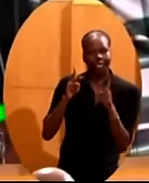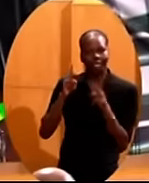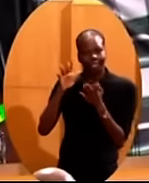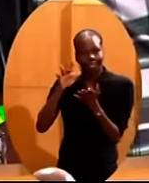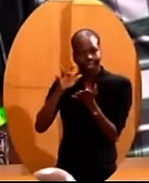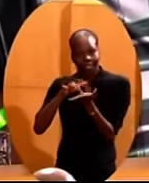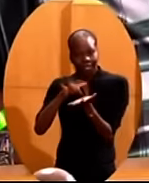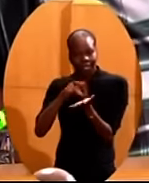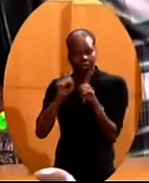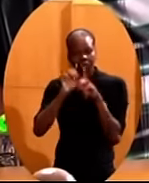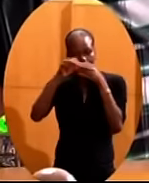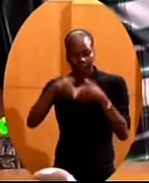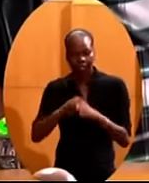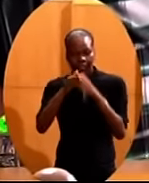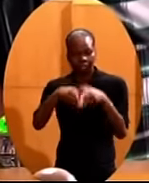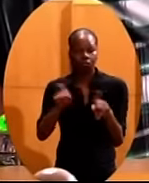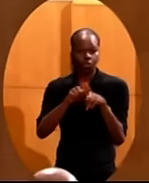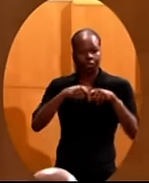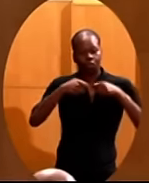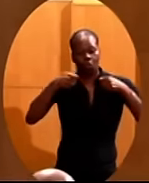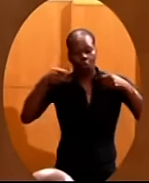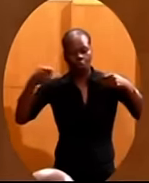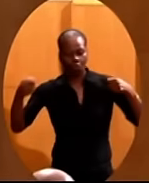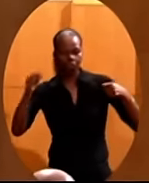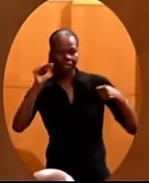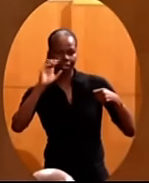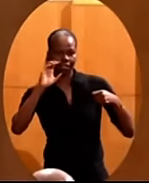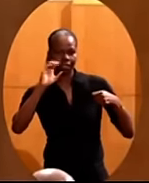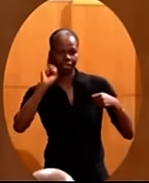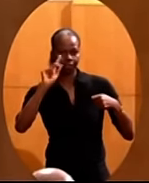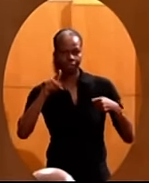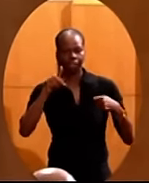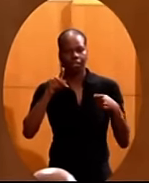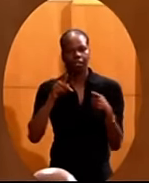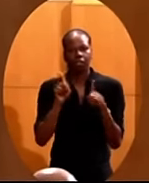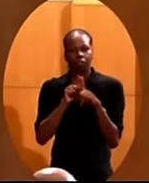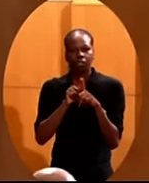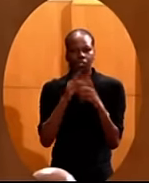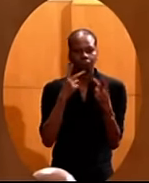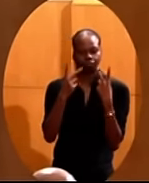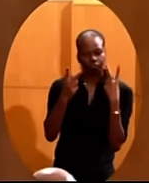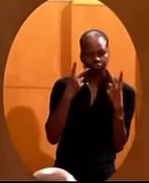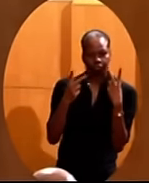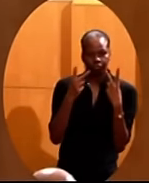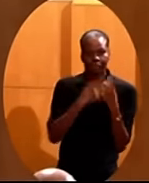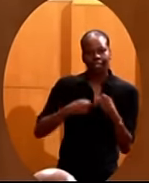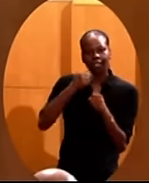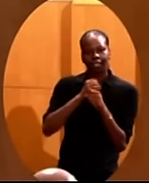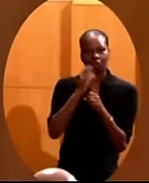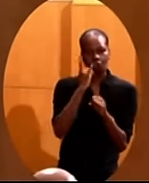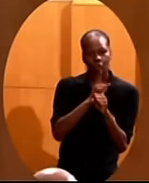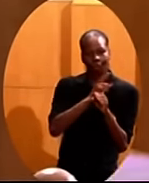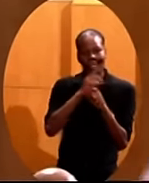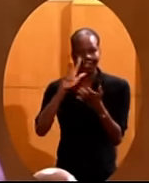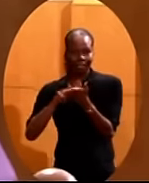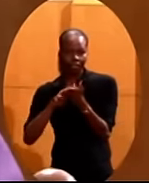notamment le prolongement du TCSP et la mise à de fois de voie de la r vers le et Trinité